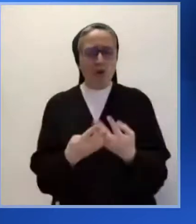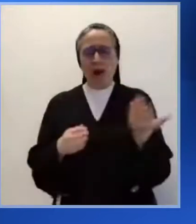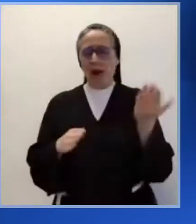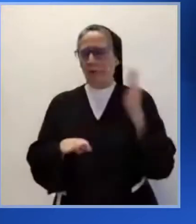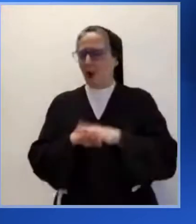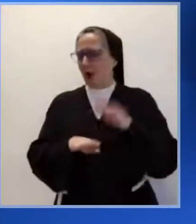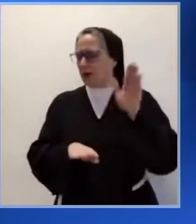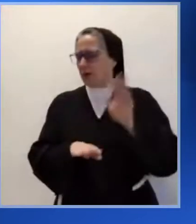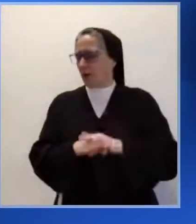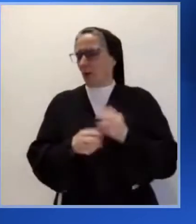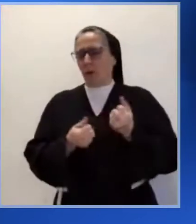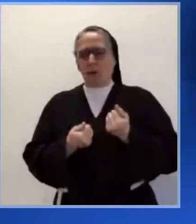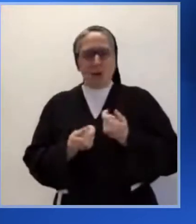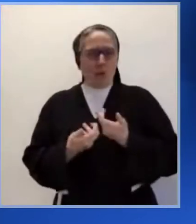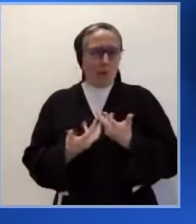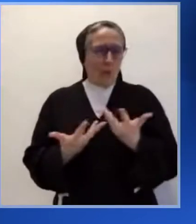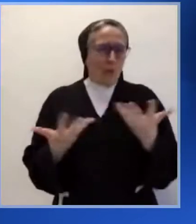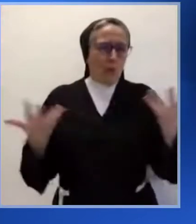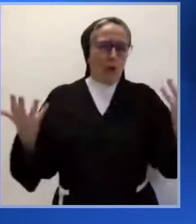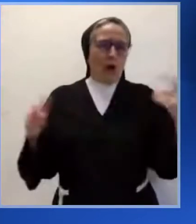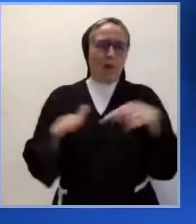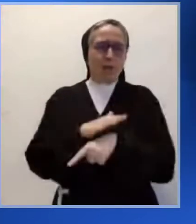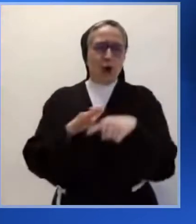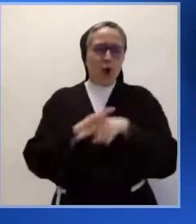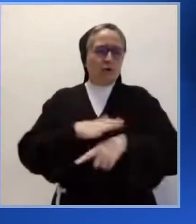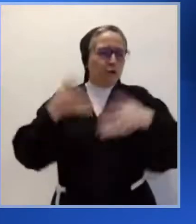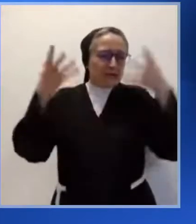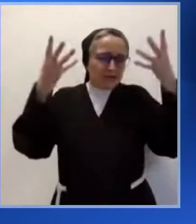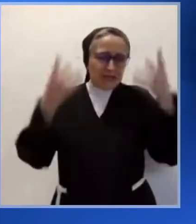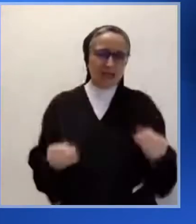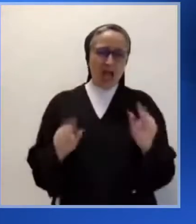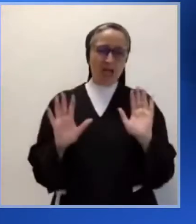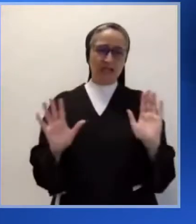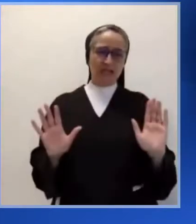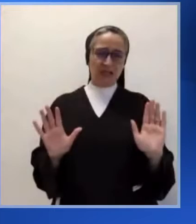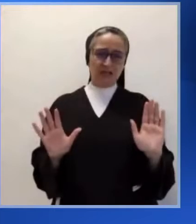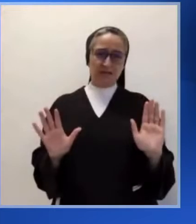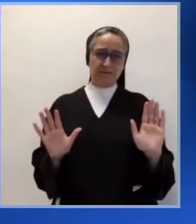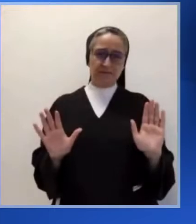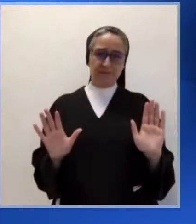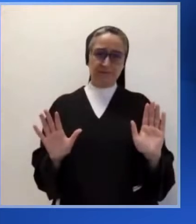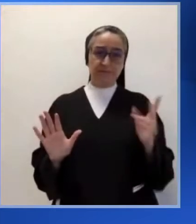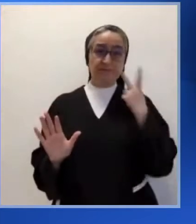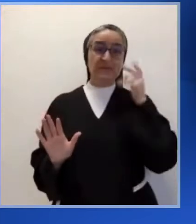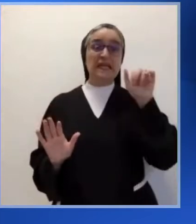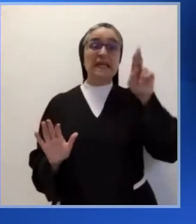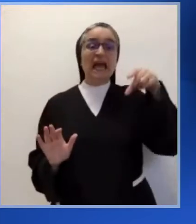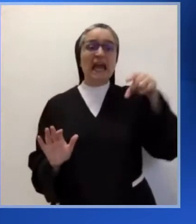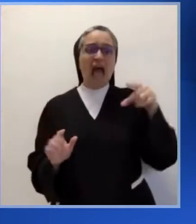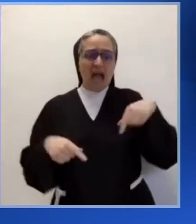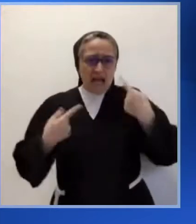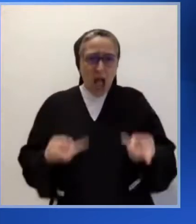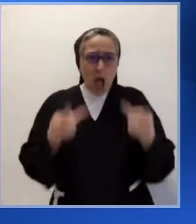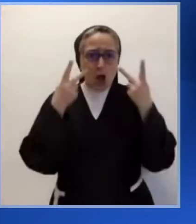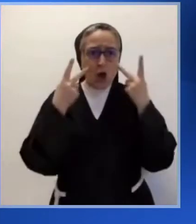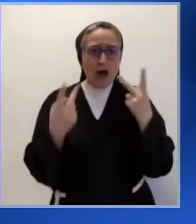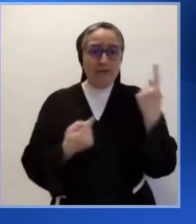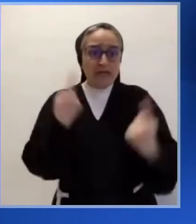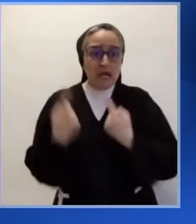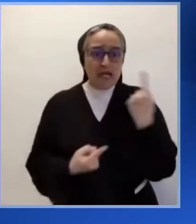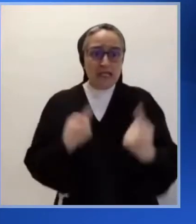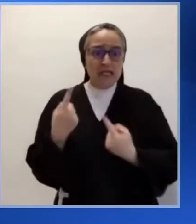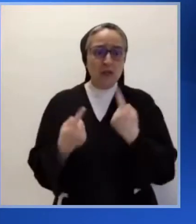un numero incalcolabile di profughi. Guardiamo all'Iraq, che fatica ancora a rialzarsi dopo un